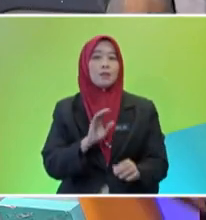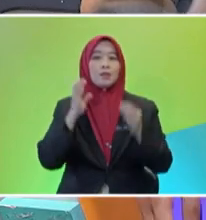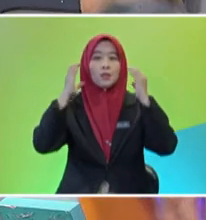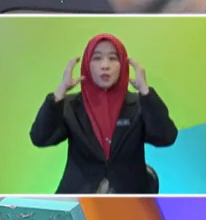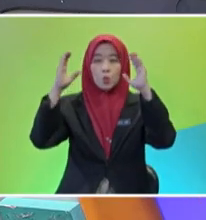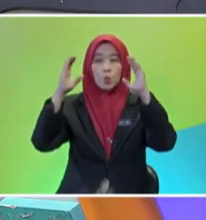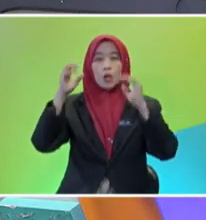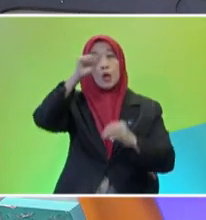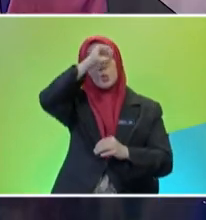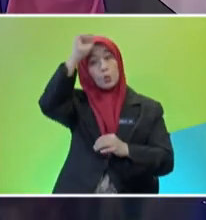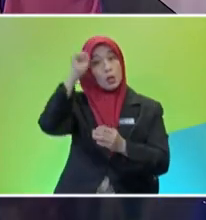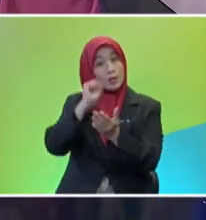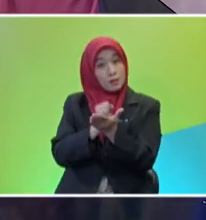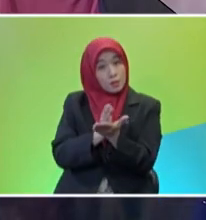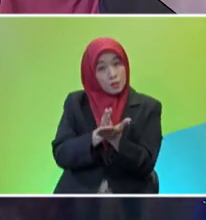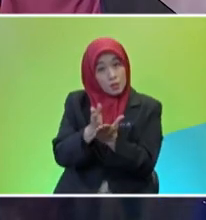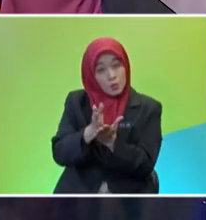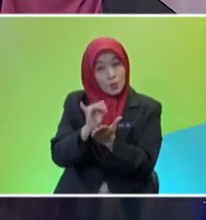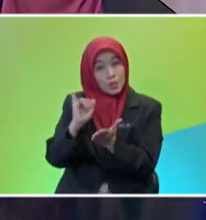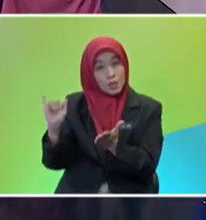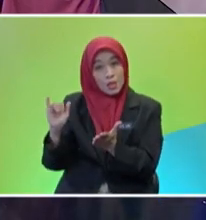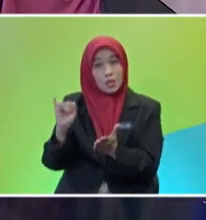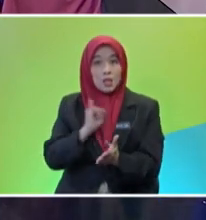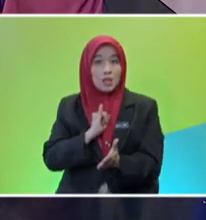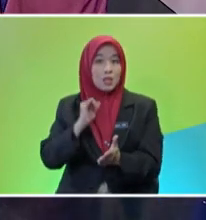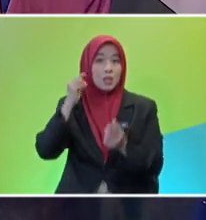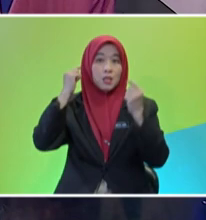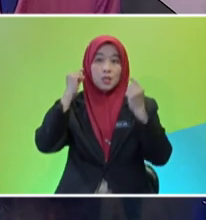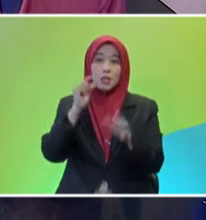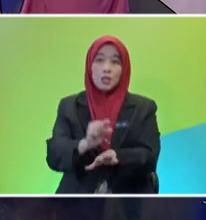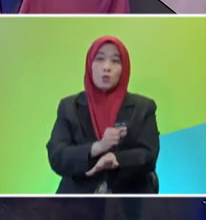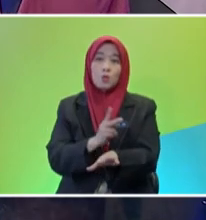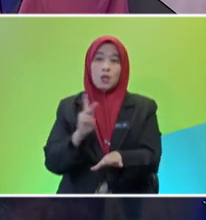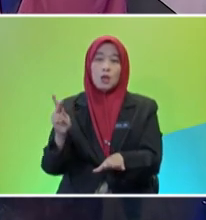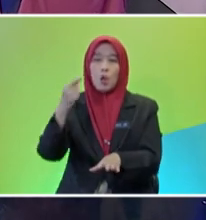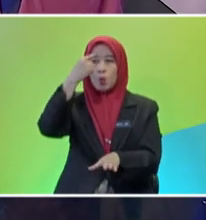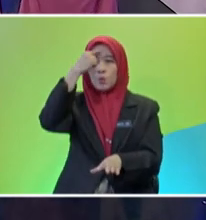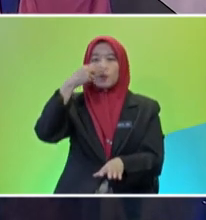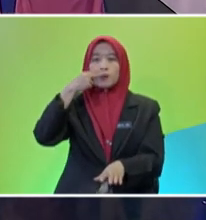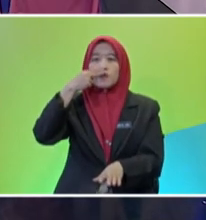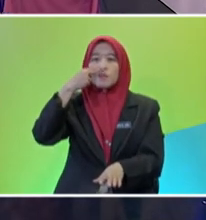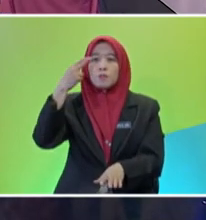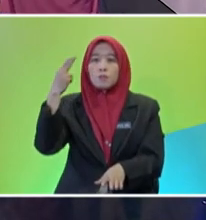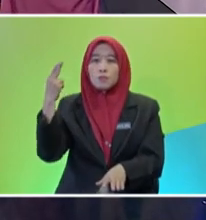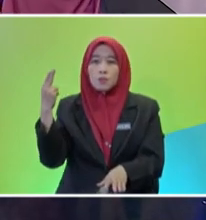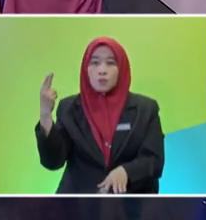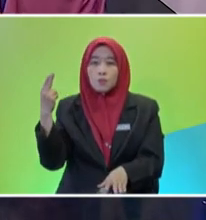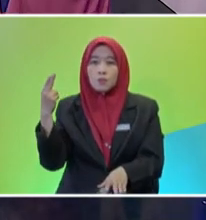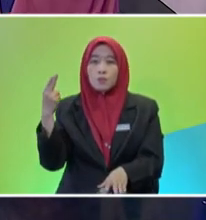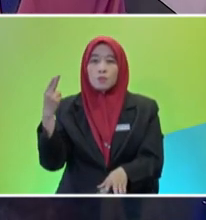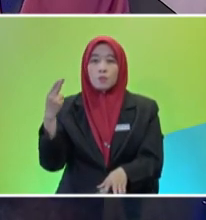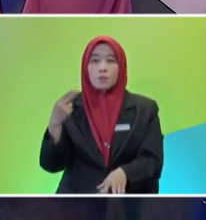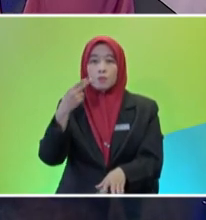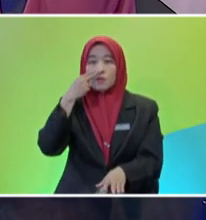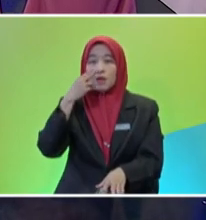soalan seterusnya. Saya digunakan untuk menghidu. Saya juga digunakan